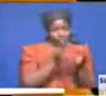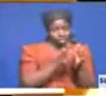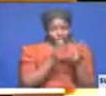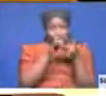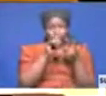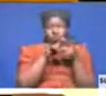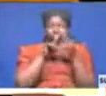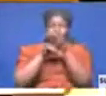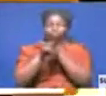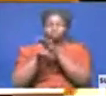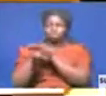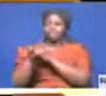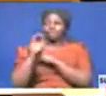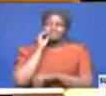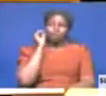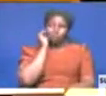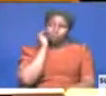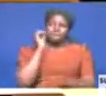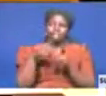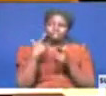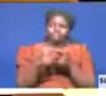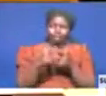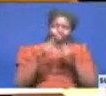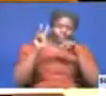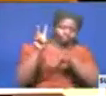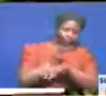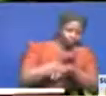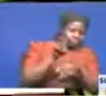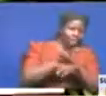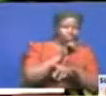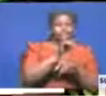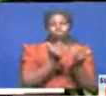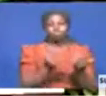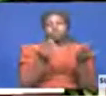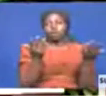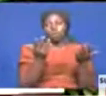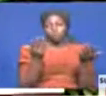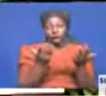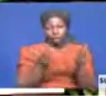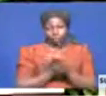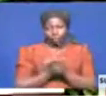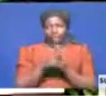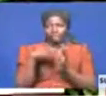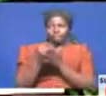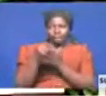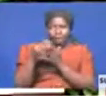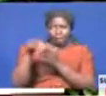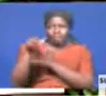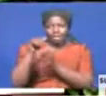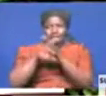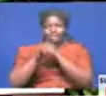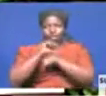into homes and carry out inspections where these children are. Zile levies zinalipwa kwa shule. Watoto wengi,